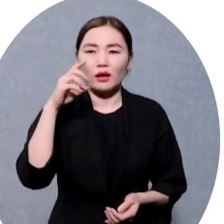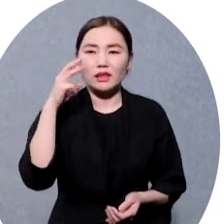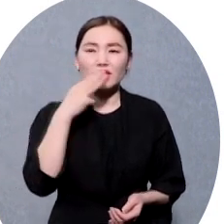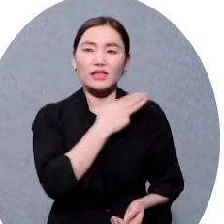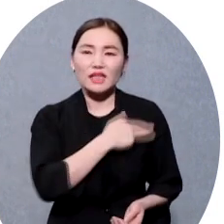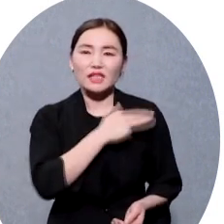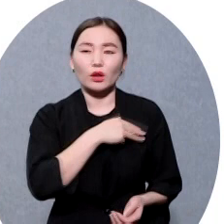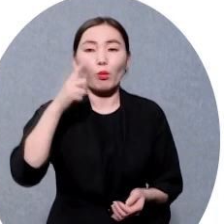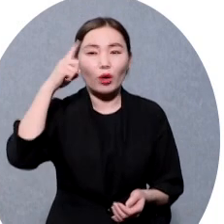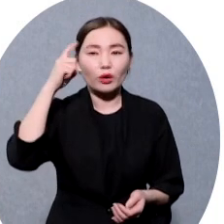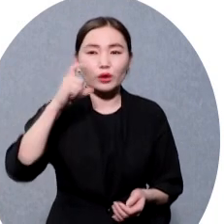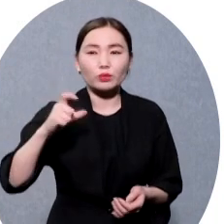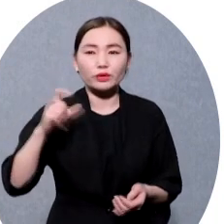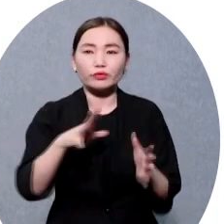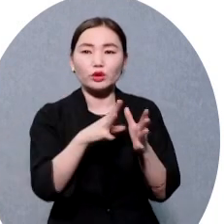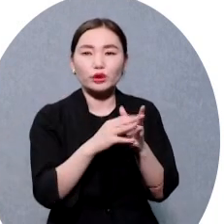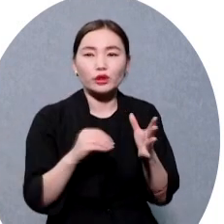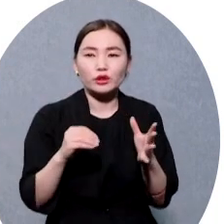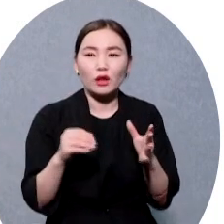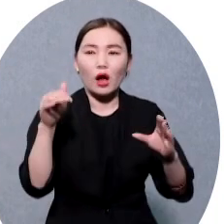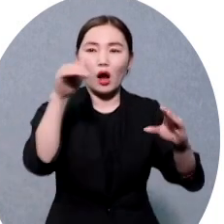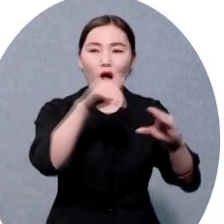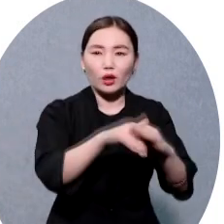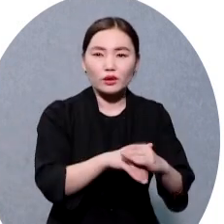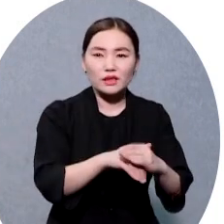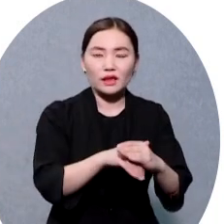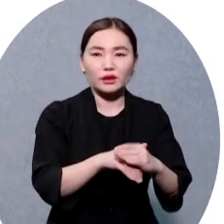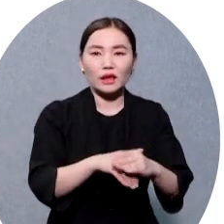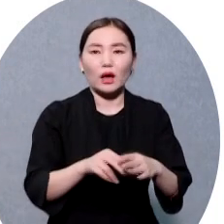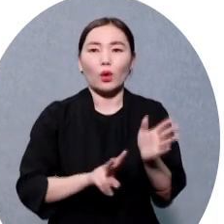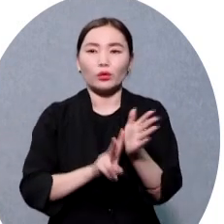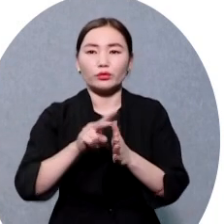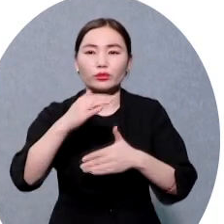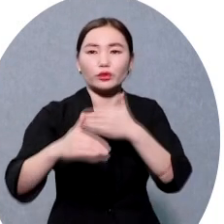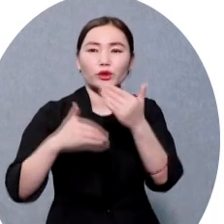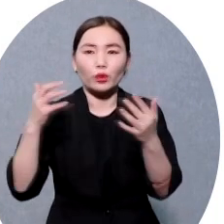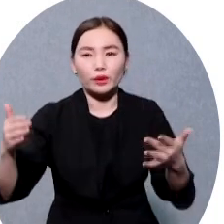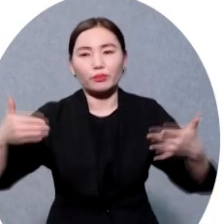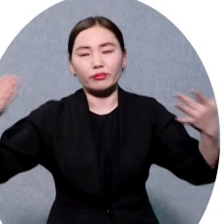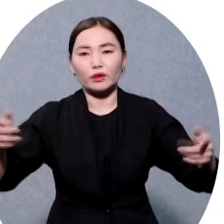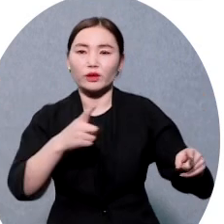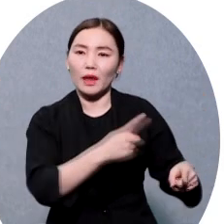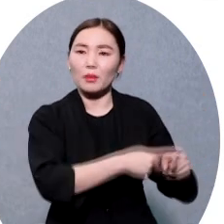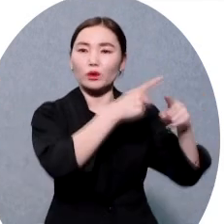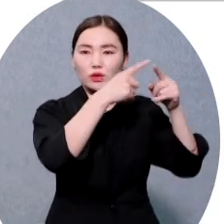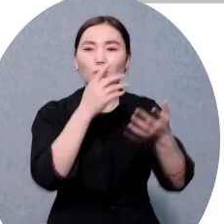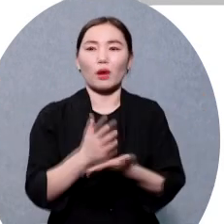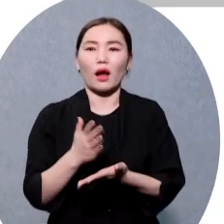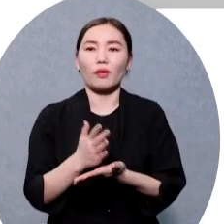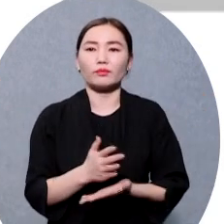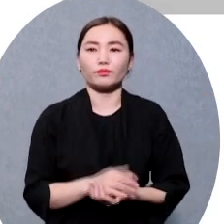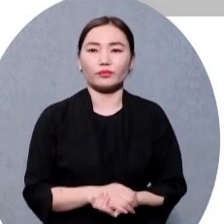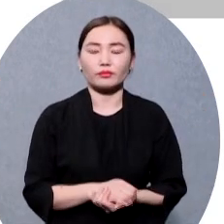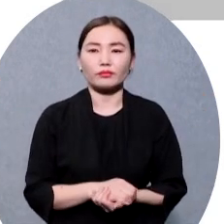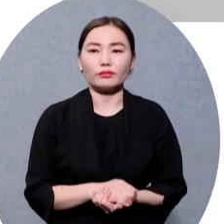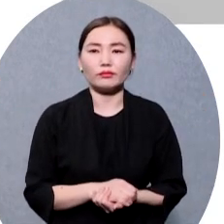монголчуудыг шашиндаа оруулснаар өөрийн одоо нэр хүндийг одоо Төв Азад одоо өсгөх тийм ээ ийм зорилготой байсан. За ер нь бол